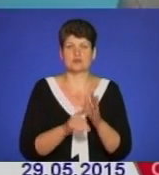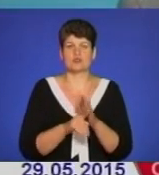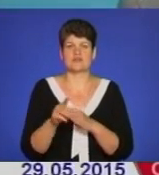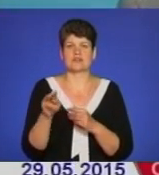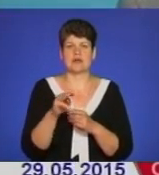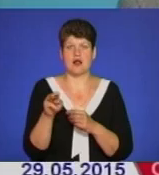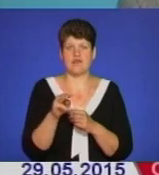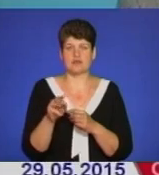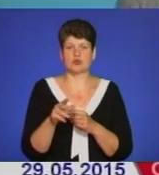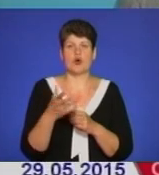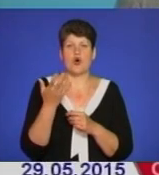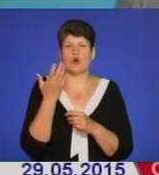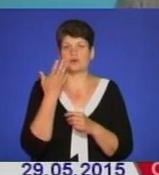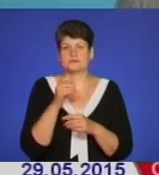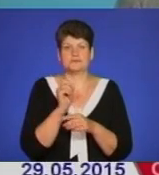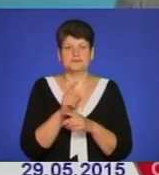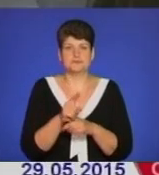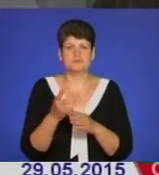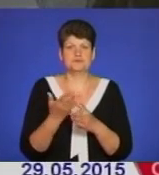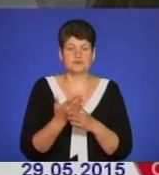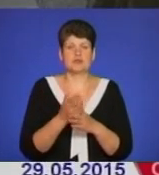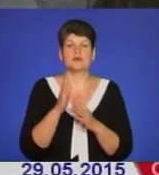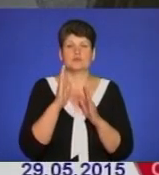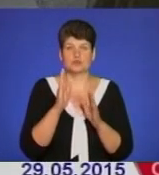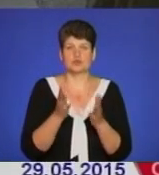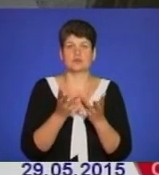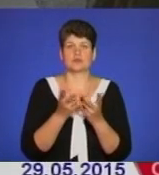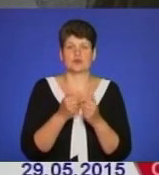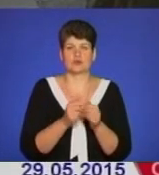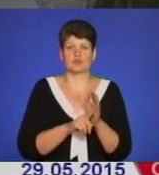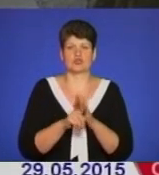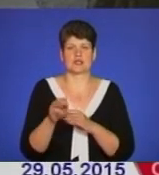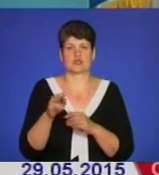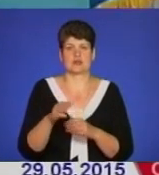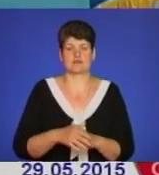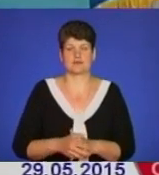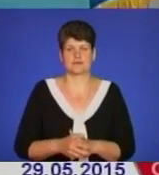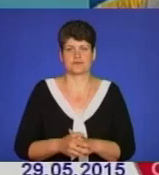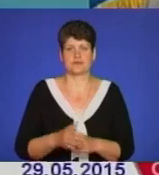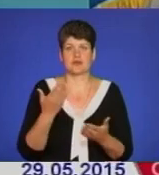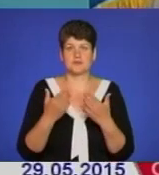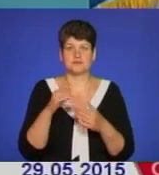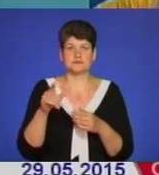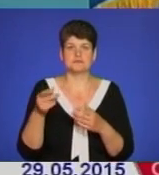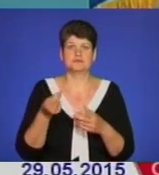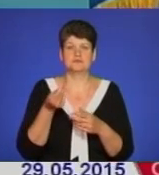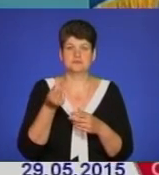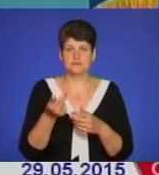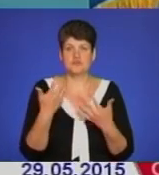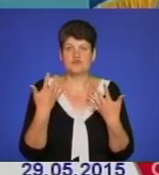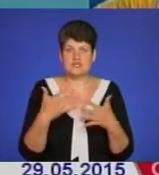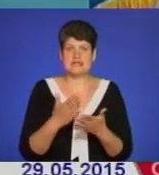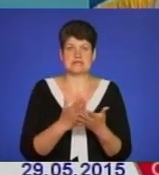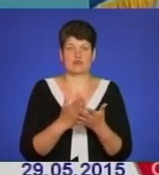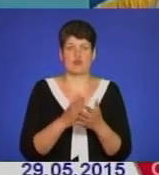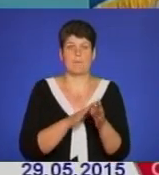травня, тому коли б вам не призначили субсидію, вона буде нарахована починаючи з травня. Якщо людина сплатила вже за послуги в